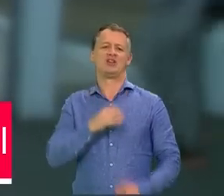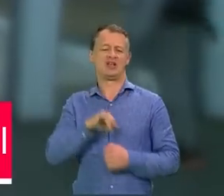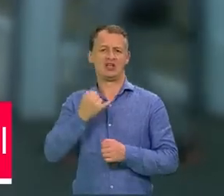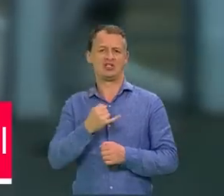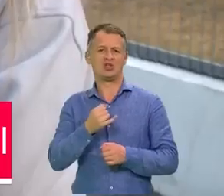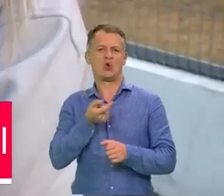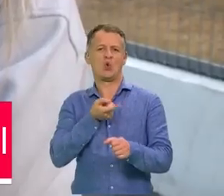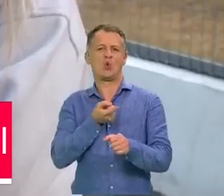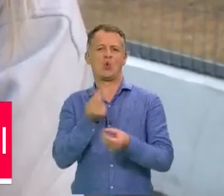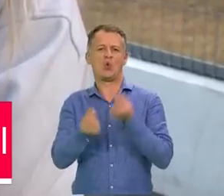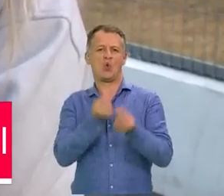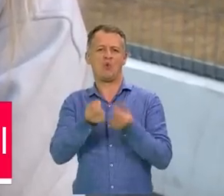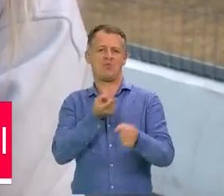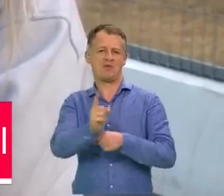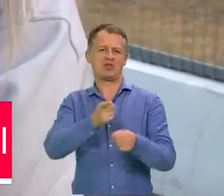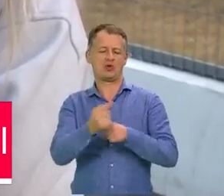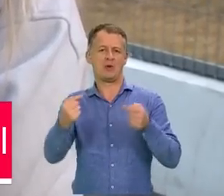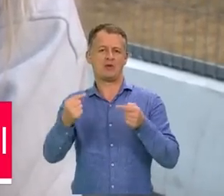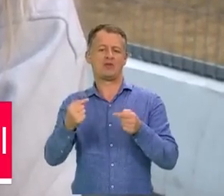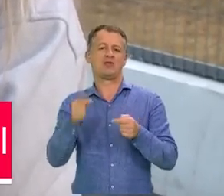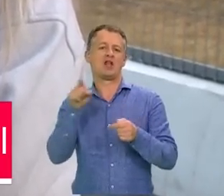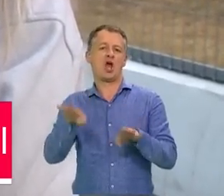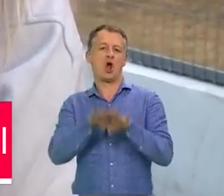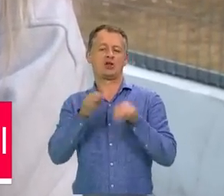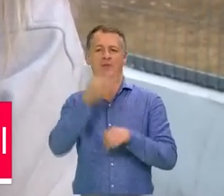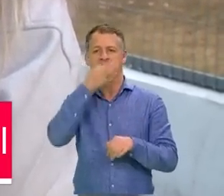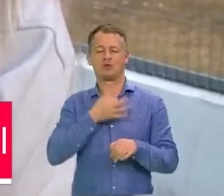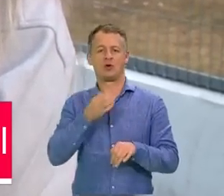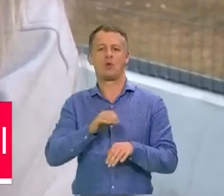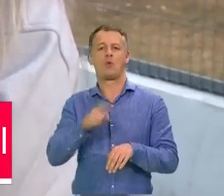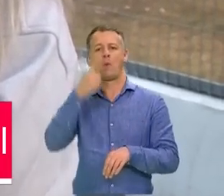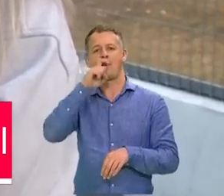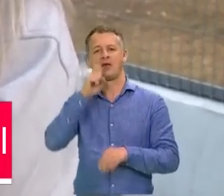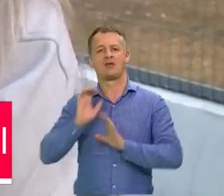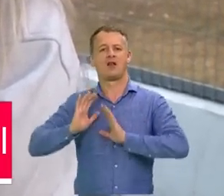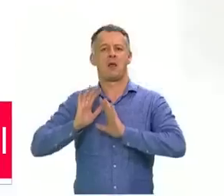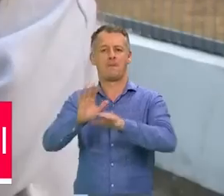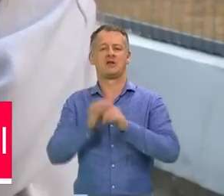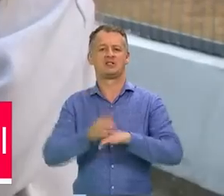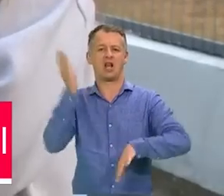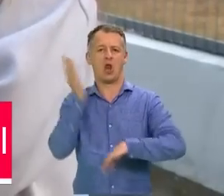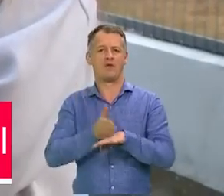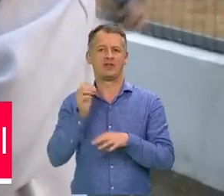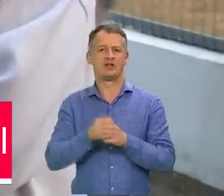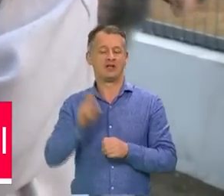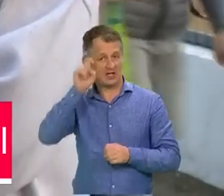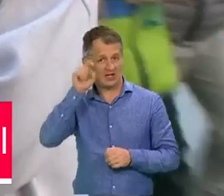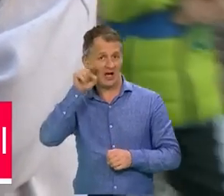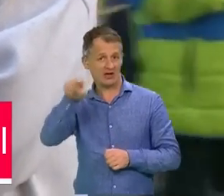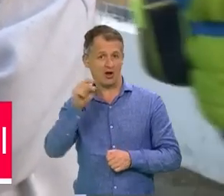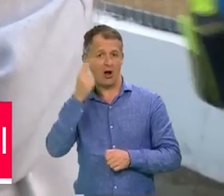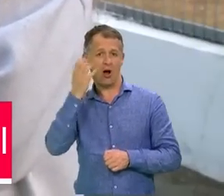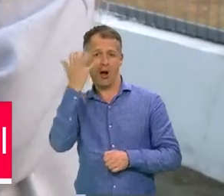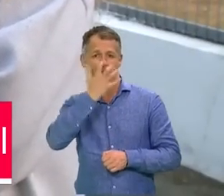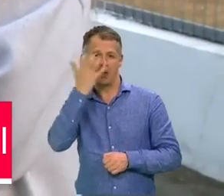la colegi. Mai vine acasă și mai spune că un băiat s-a luat de el, un băiat l-a împins, un băiat i-a dat în el. Aici cred că a plâns când s-a